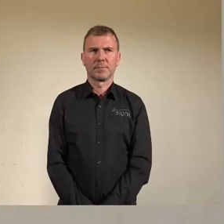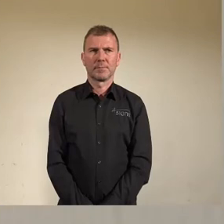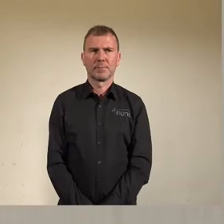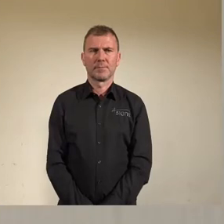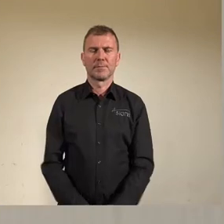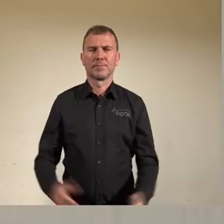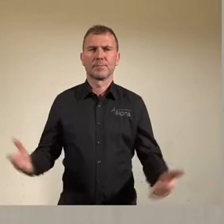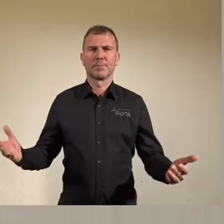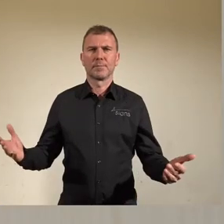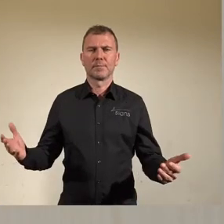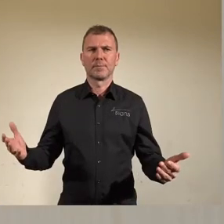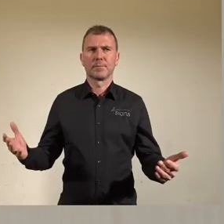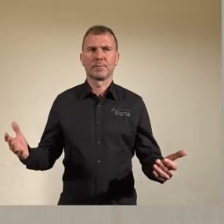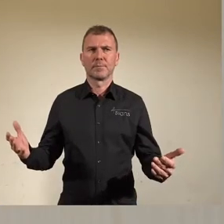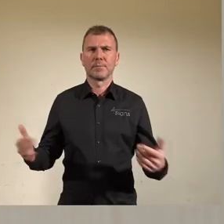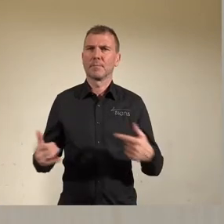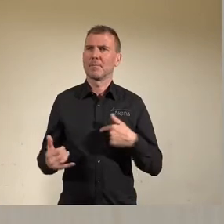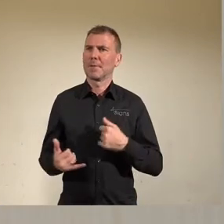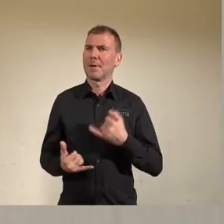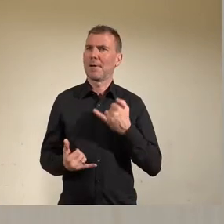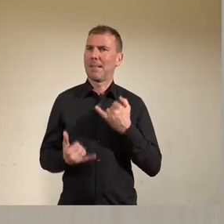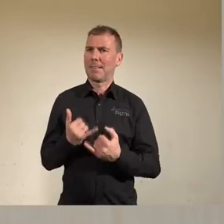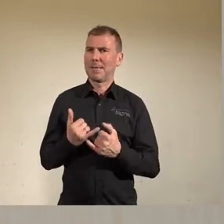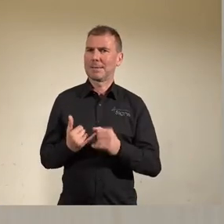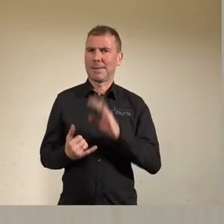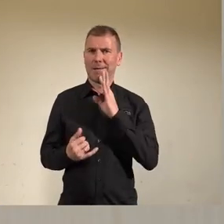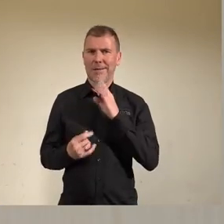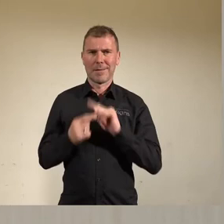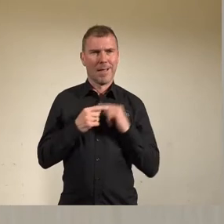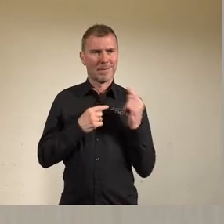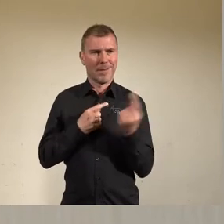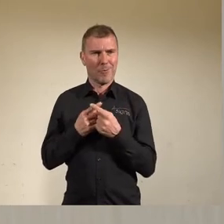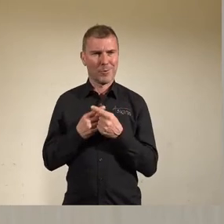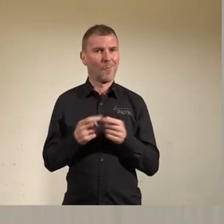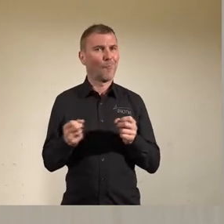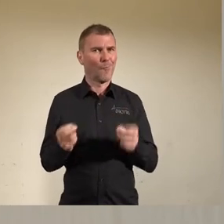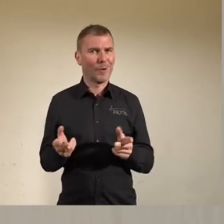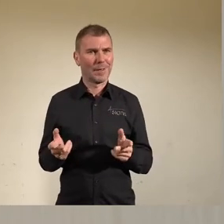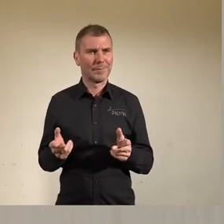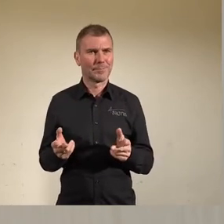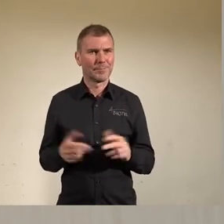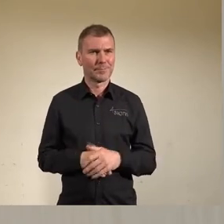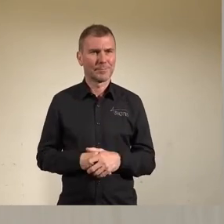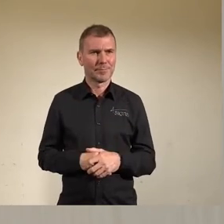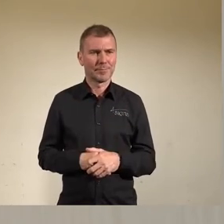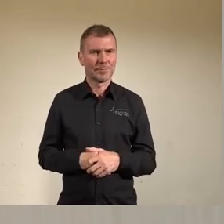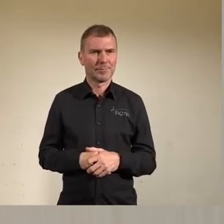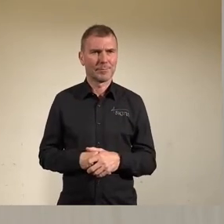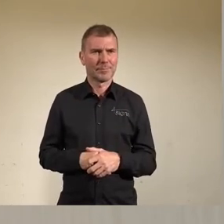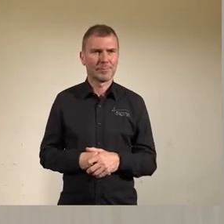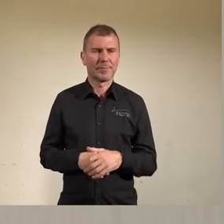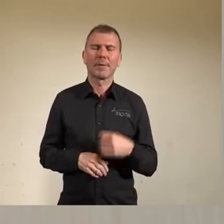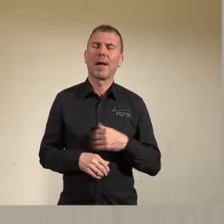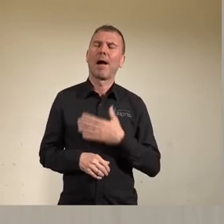Ja, mit etwas Glück bin ich ja jetzt der Letzte in der Runde. Herr Deppe, ich mag die Grünen